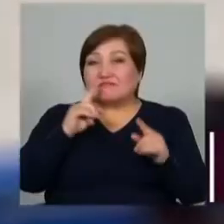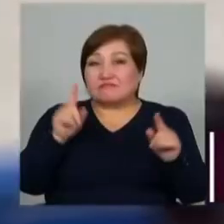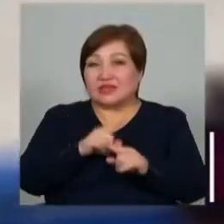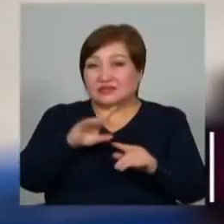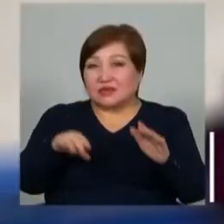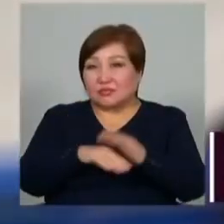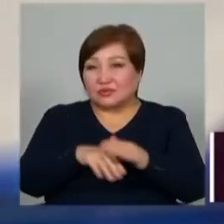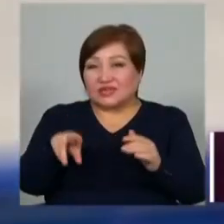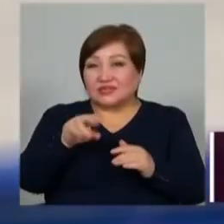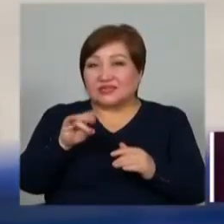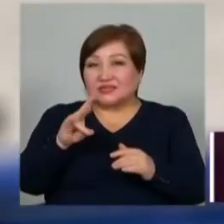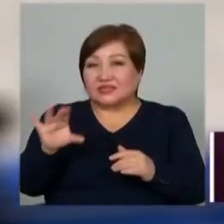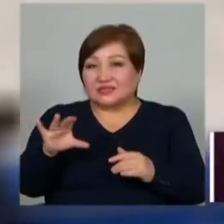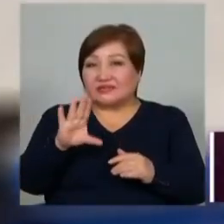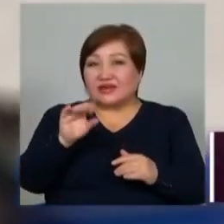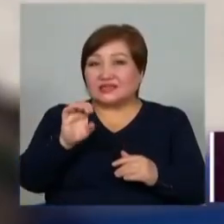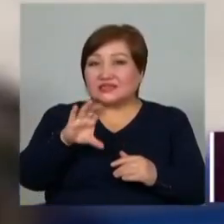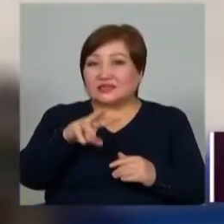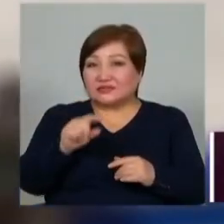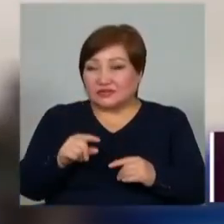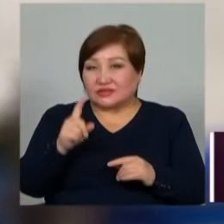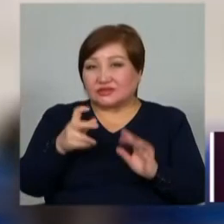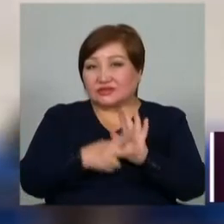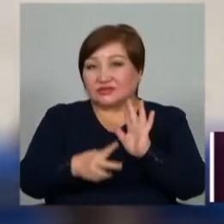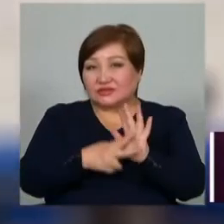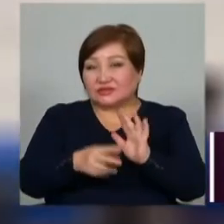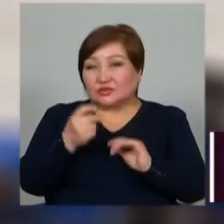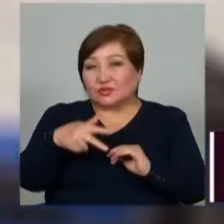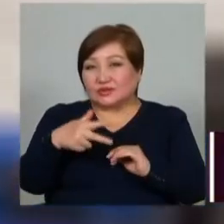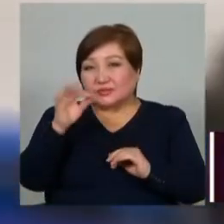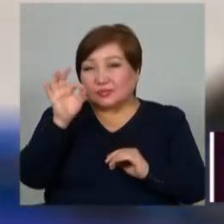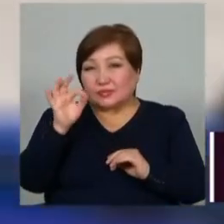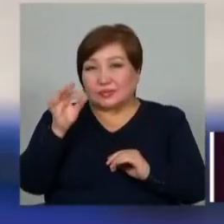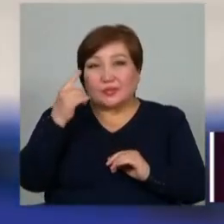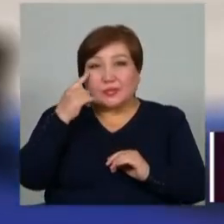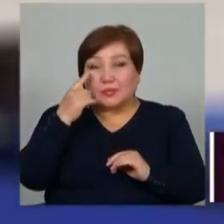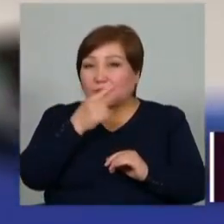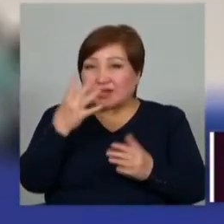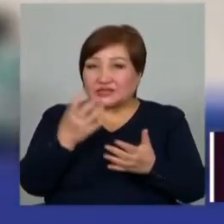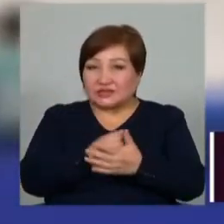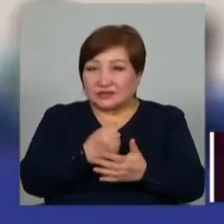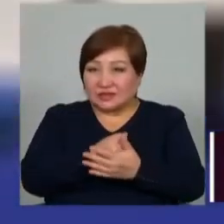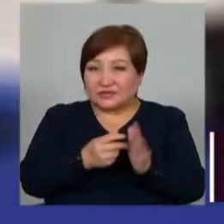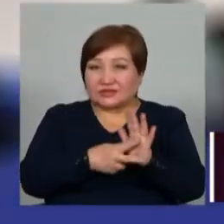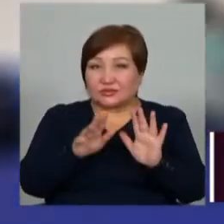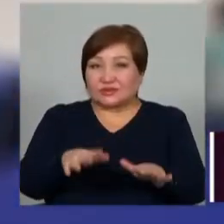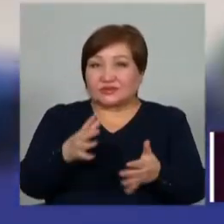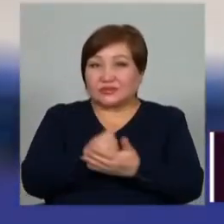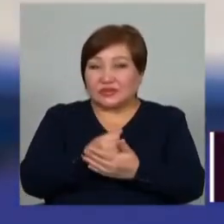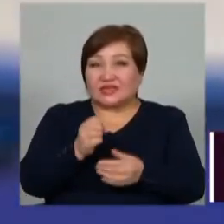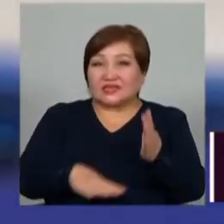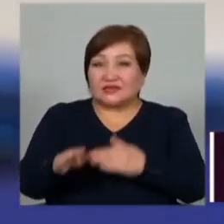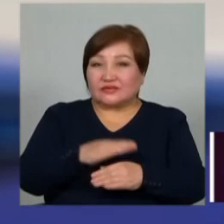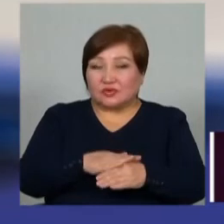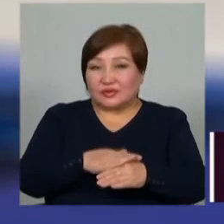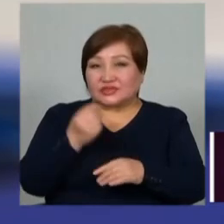Денис Васильев 85.30 ұпай жинап 7-ші орынды иеленді. Васильев қаңтардың аяғында өткен Еуропа чемпионатында қола